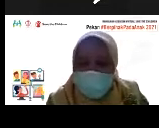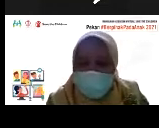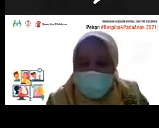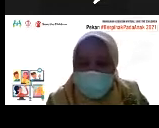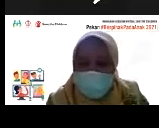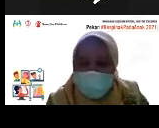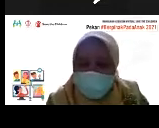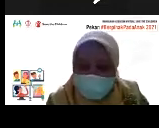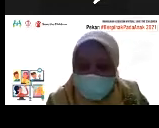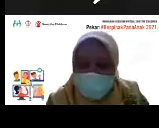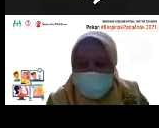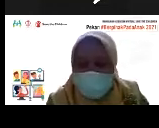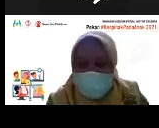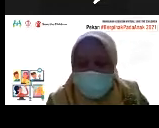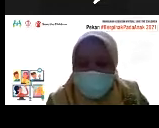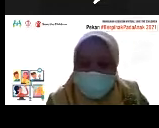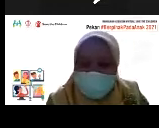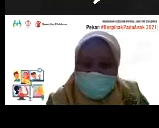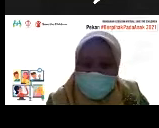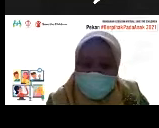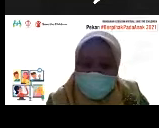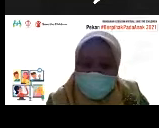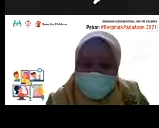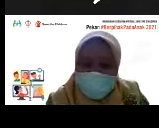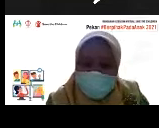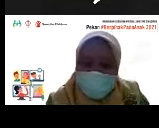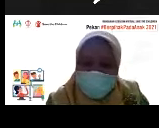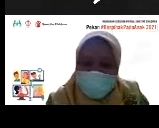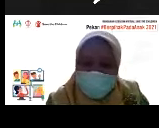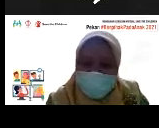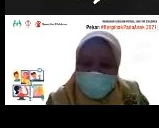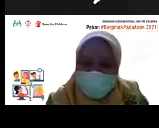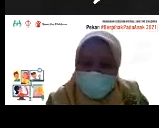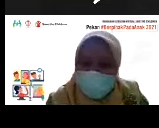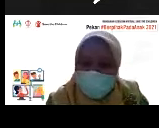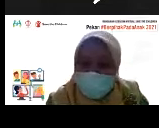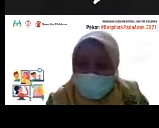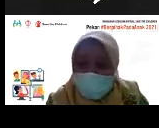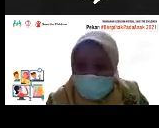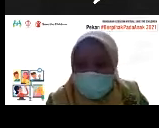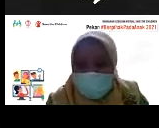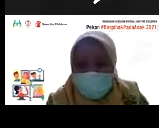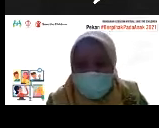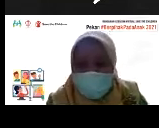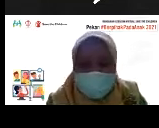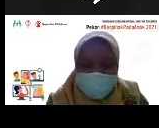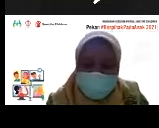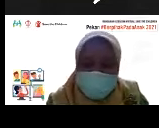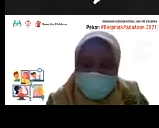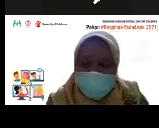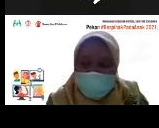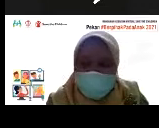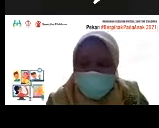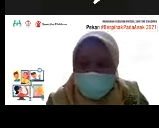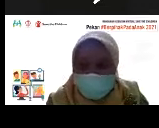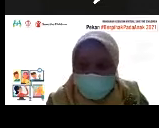dengan kondisi di puskesmas, apalagi dengan kondisi saat ini di mana puskesmas juga harus melakukan vaksinasi. Itu sangat saya rasakan